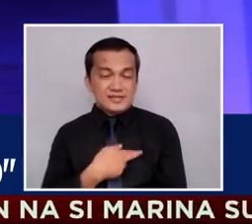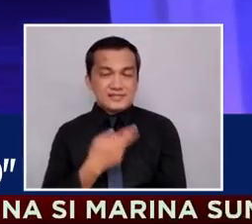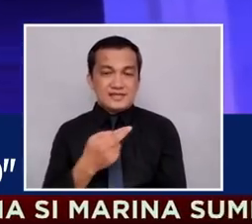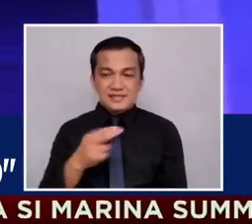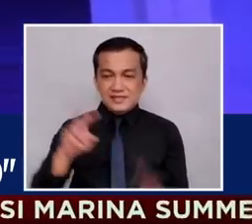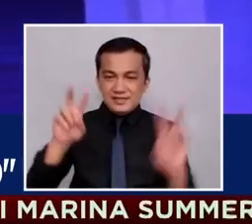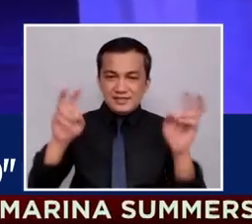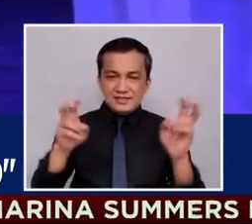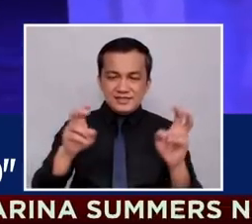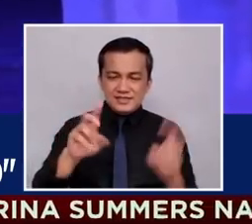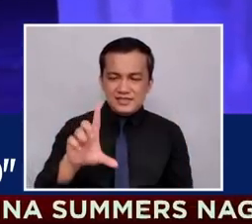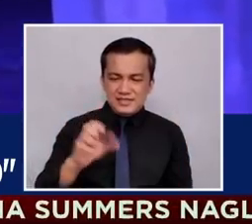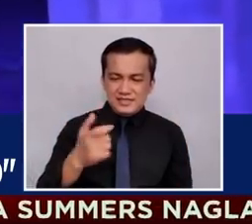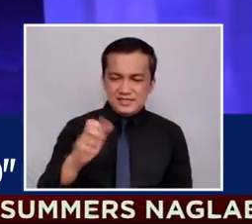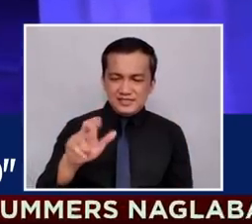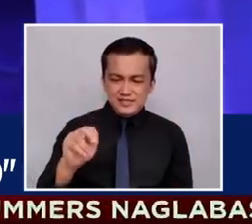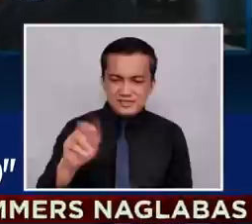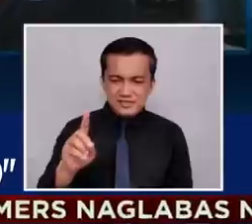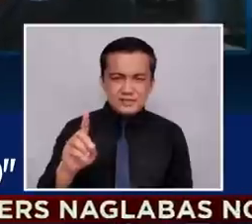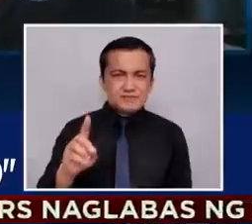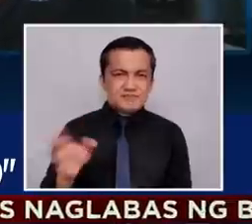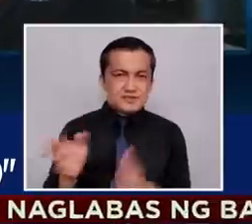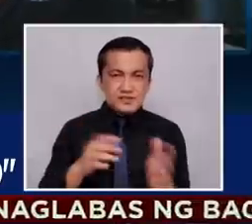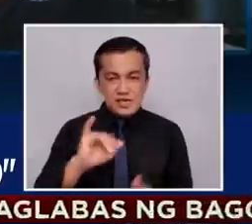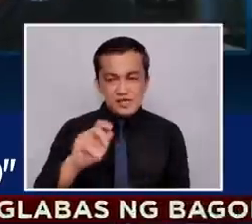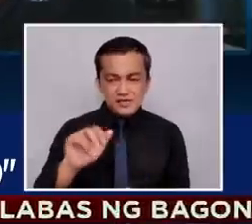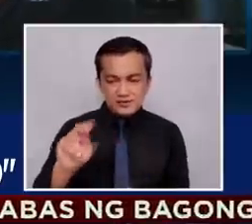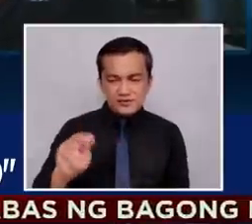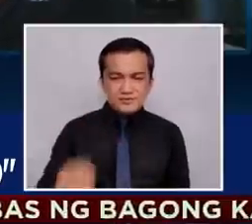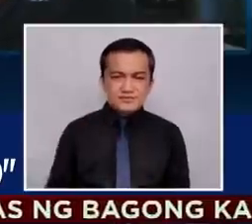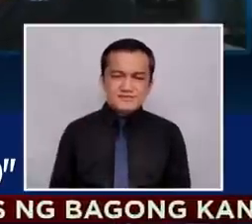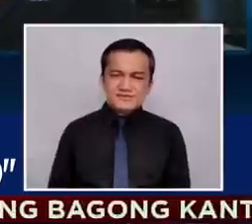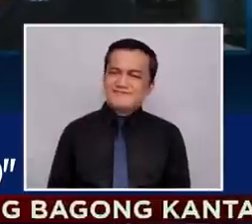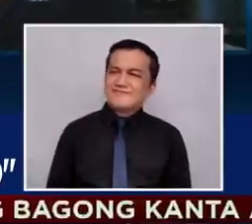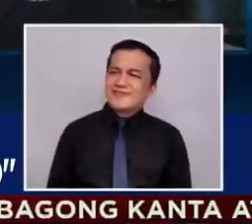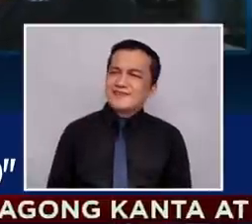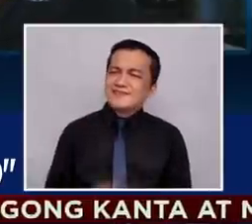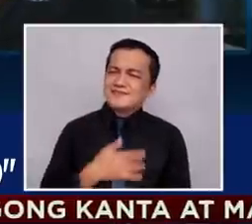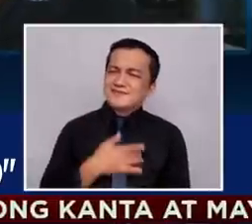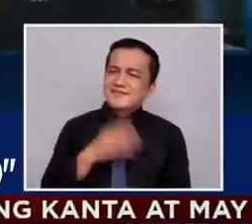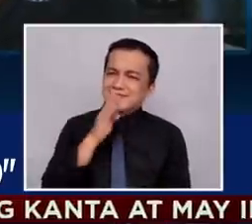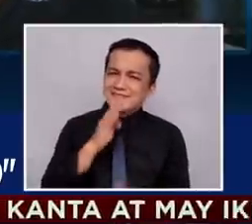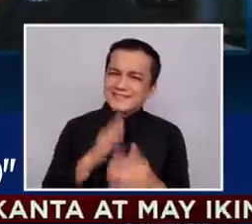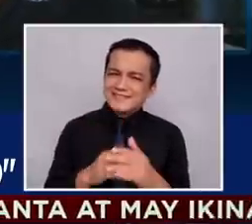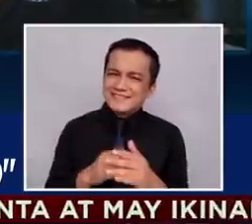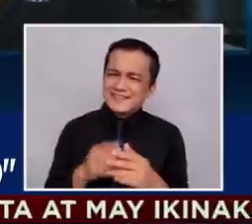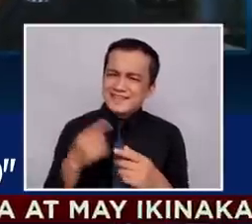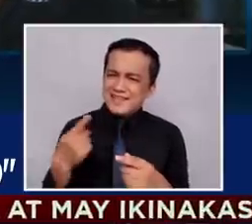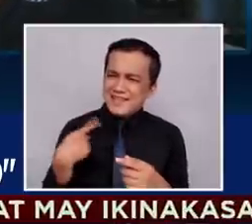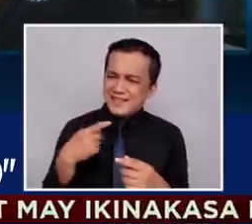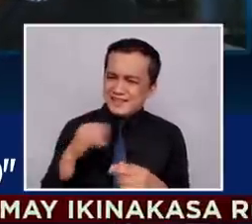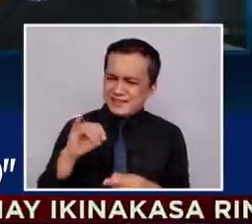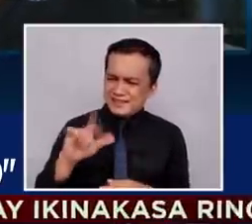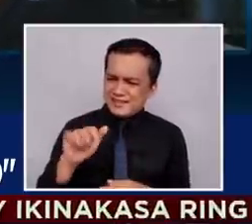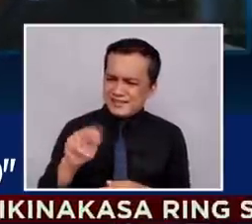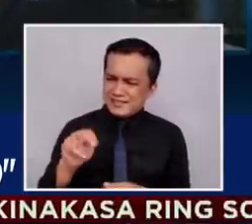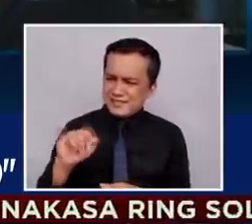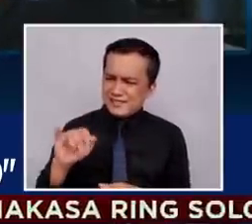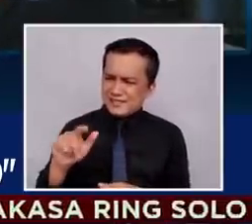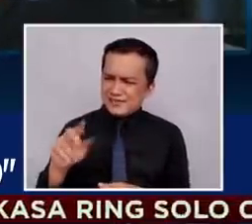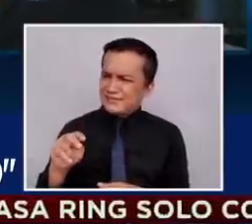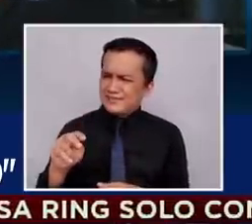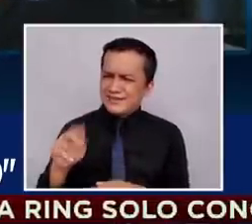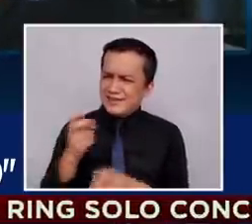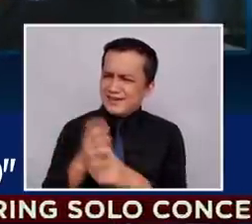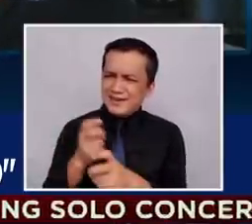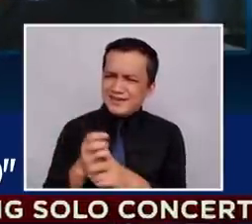siyang legend at icon? Oh, that's very humbling. I like force. Legend and icon are kind of hard to live